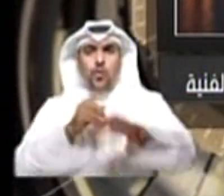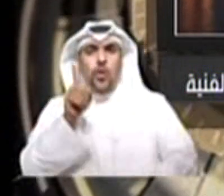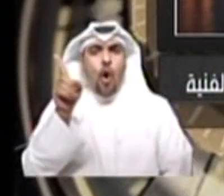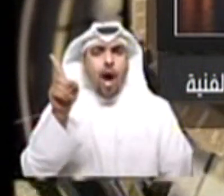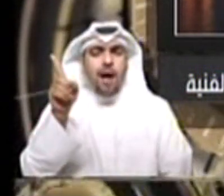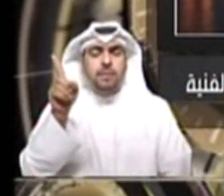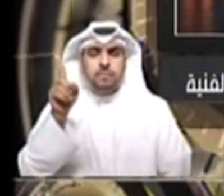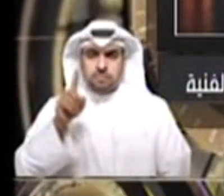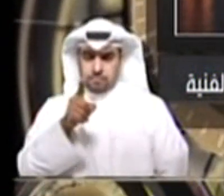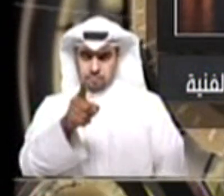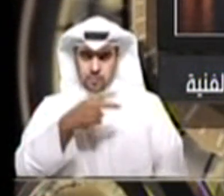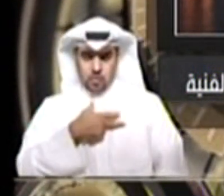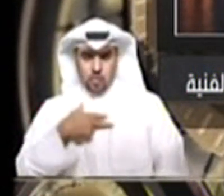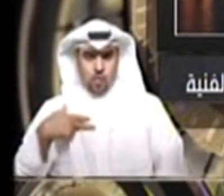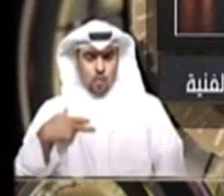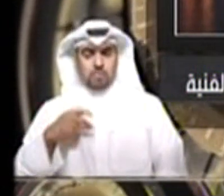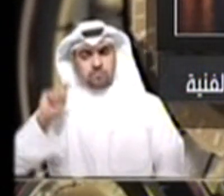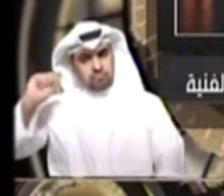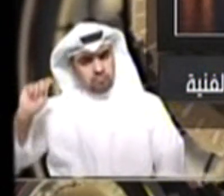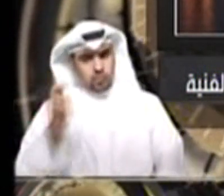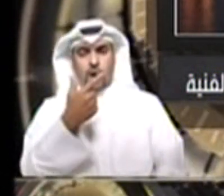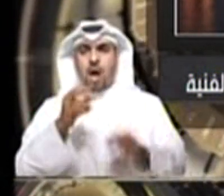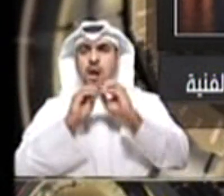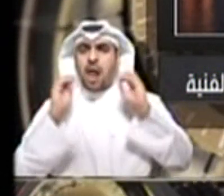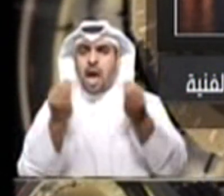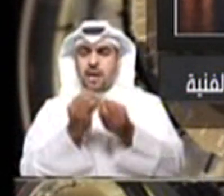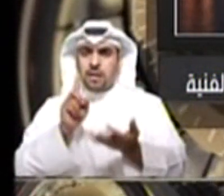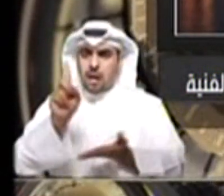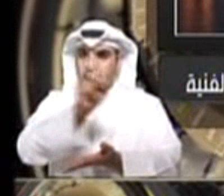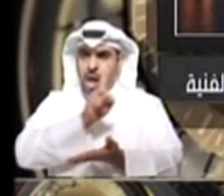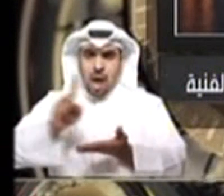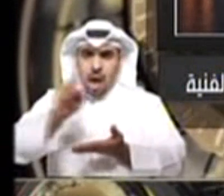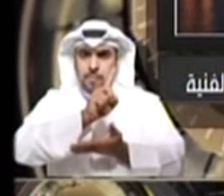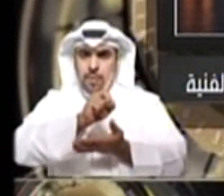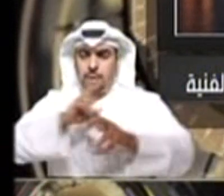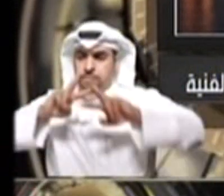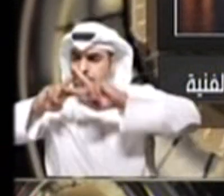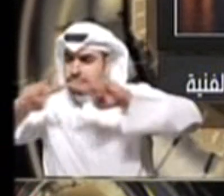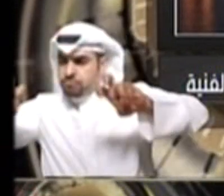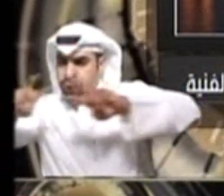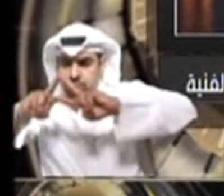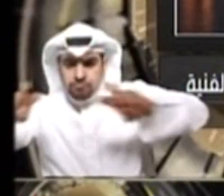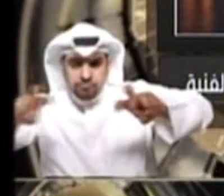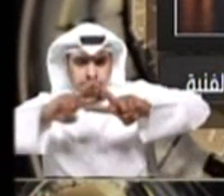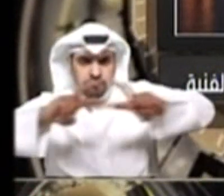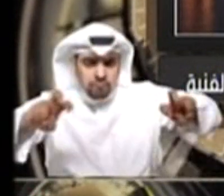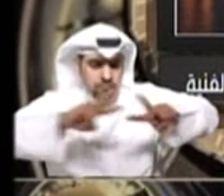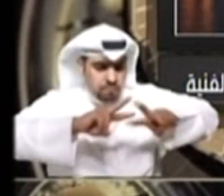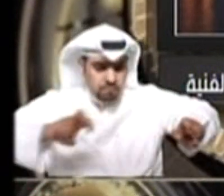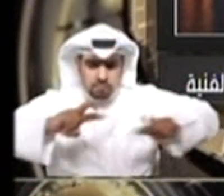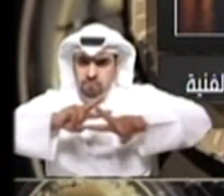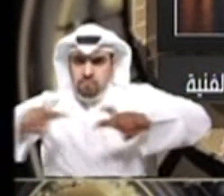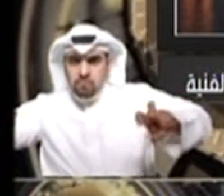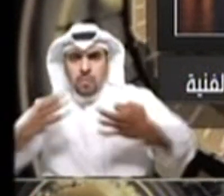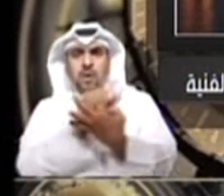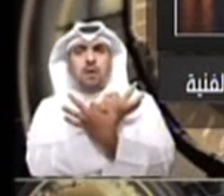مسح ميداني كامل لكافه الشواطئ يعني المحاذيه لشاليهات الدوحه في المنطقه، وبالاضافه